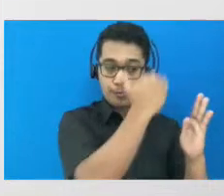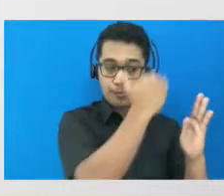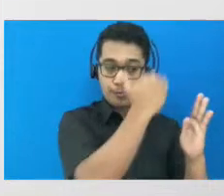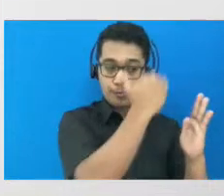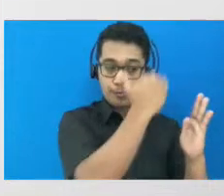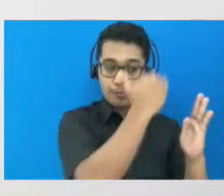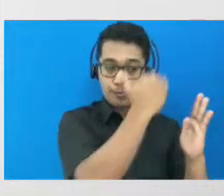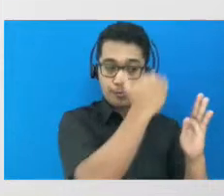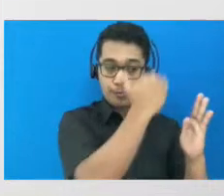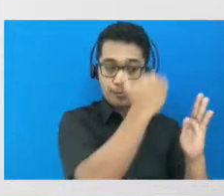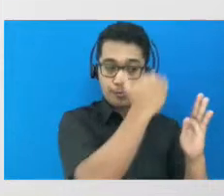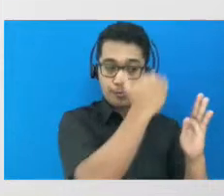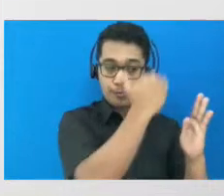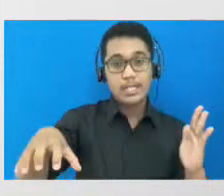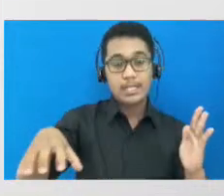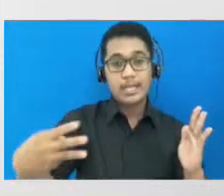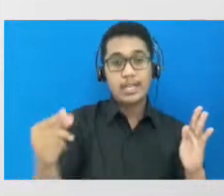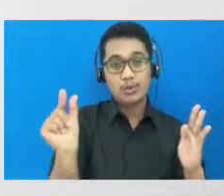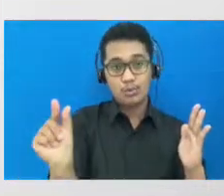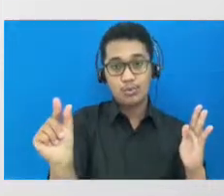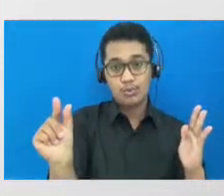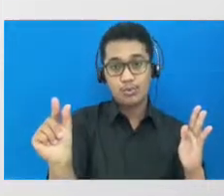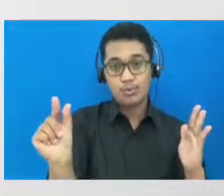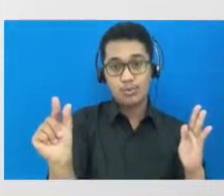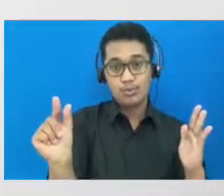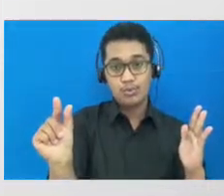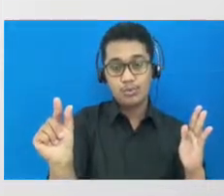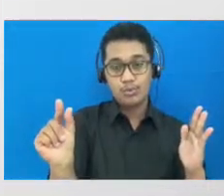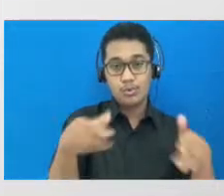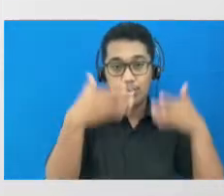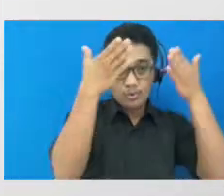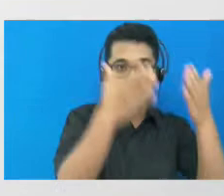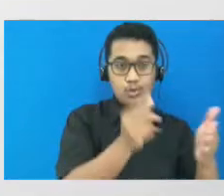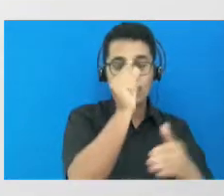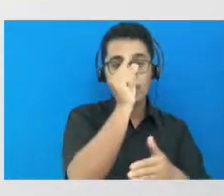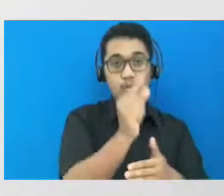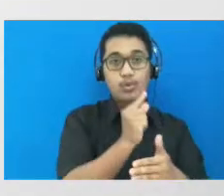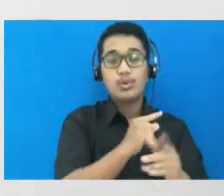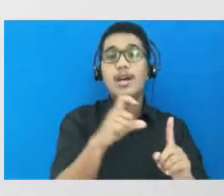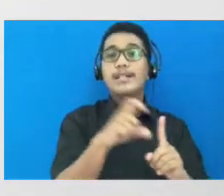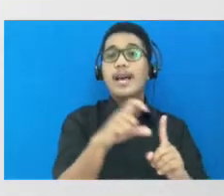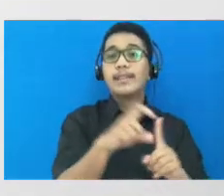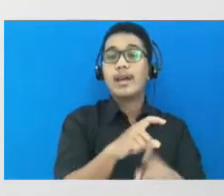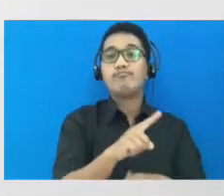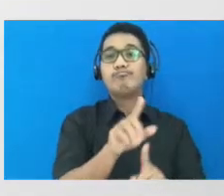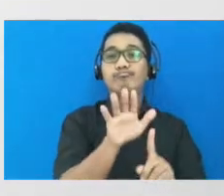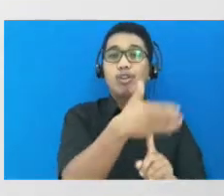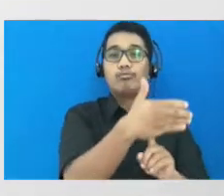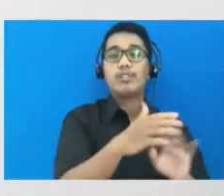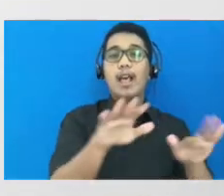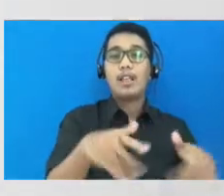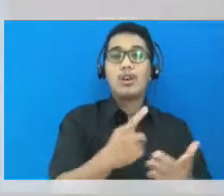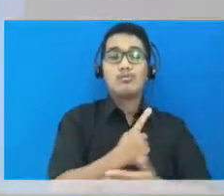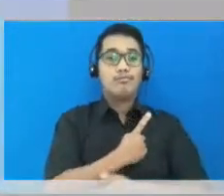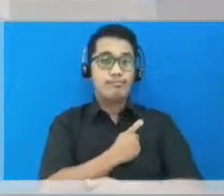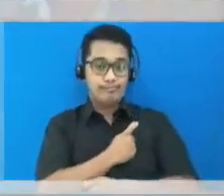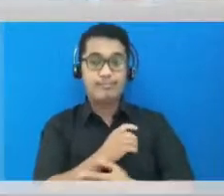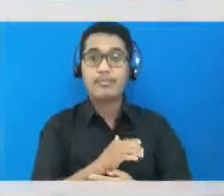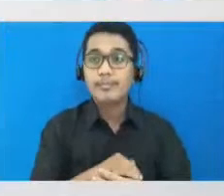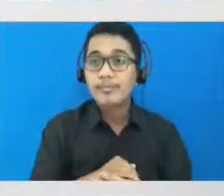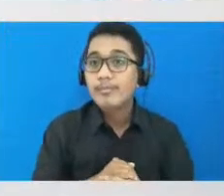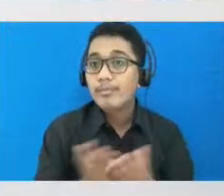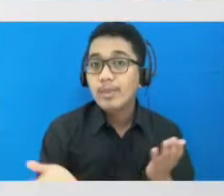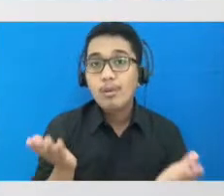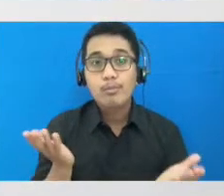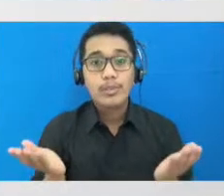dan dengan khususnya terkait dengan data protection dan privacy. Dan mungkin